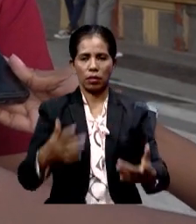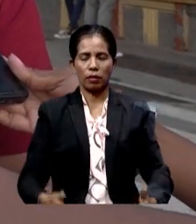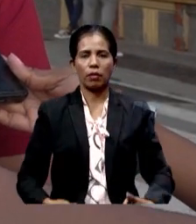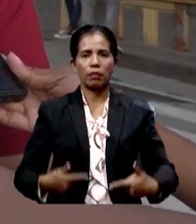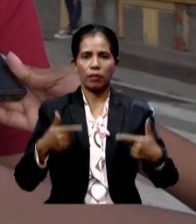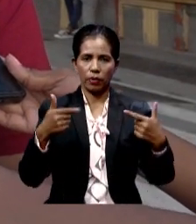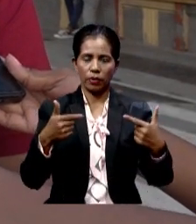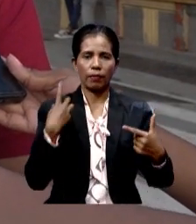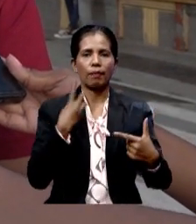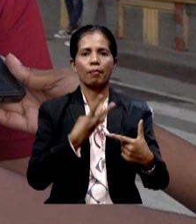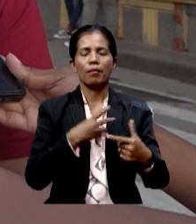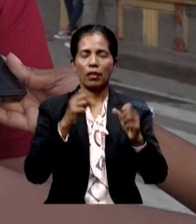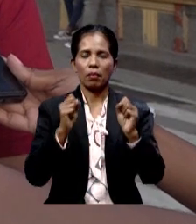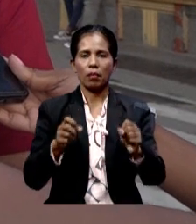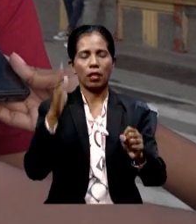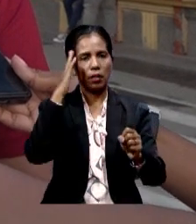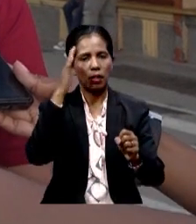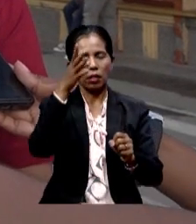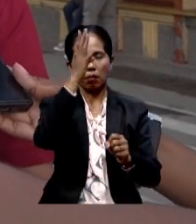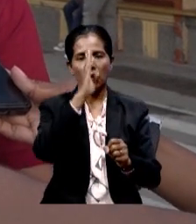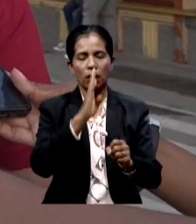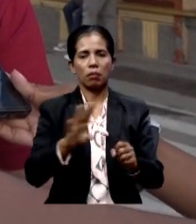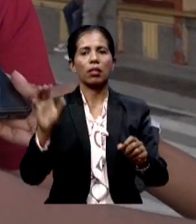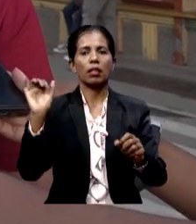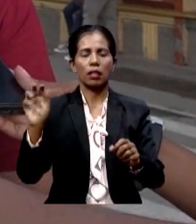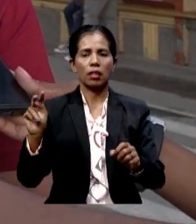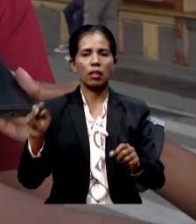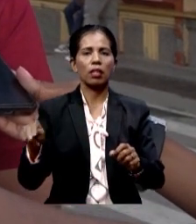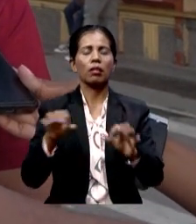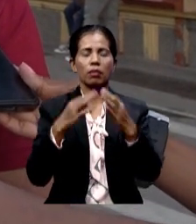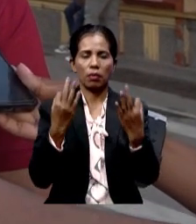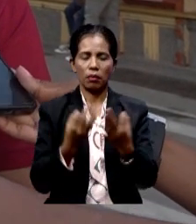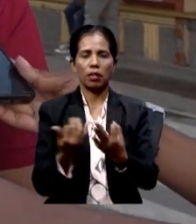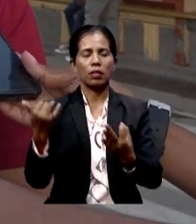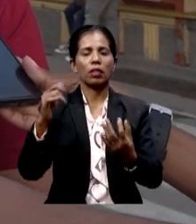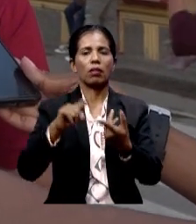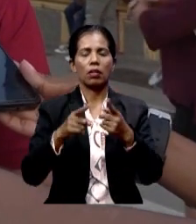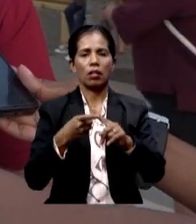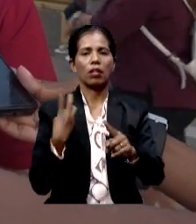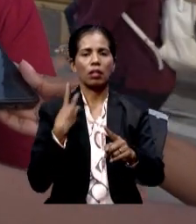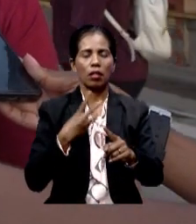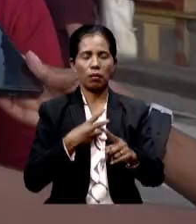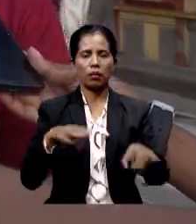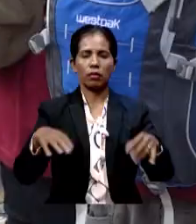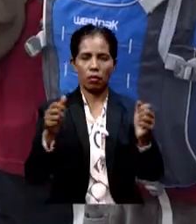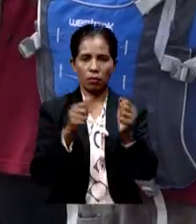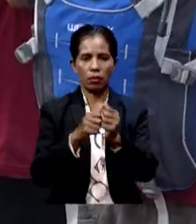nune ami bele discover ni maromak ia familia sirena be ia maluk belu sirena be ami sei konvivi hamutu ki